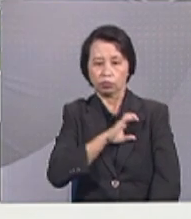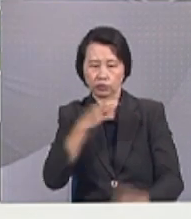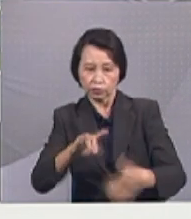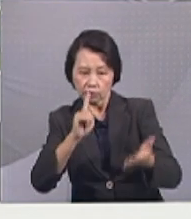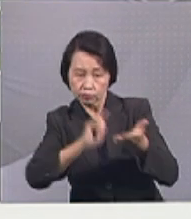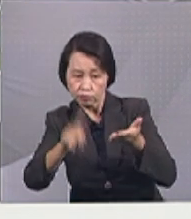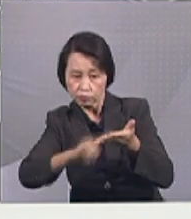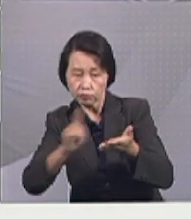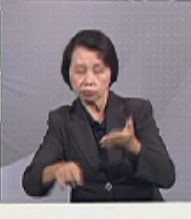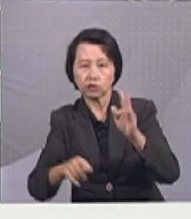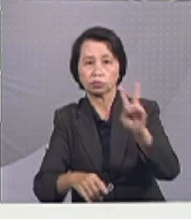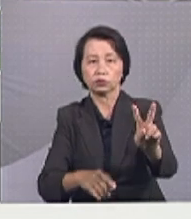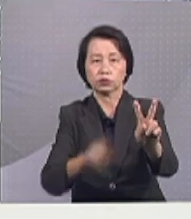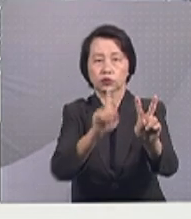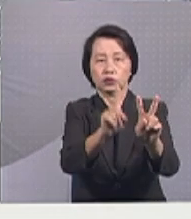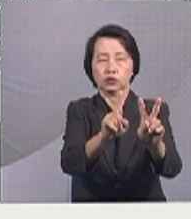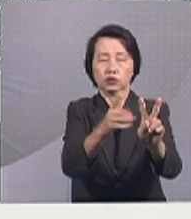sebanyak